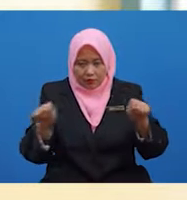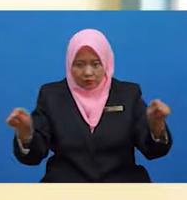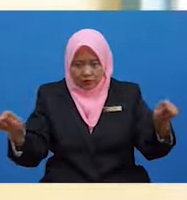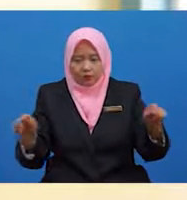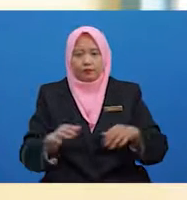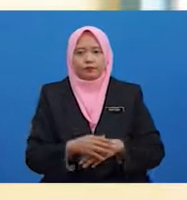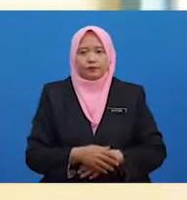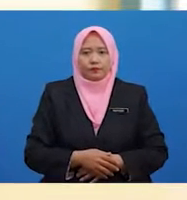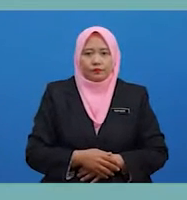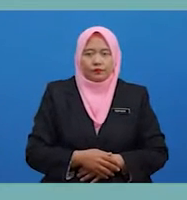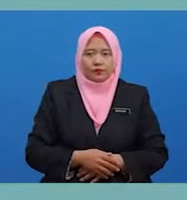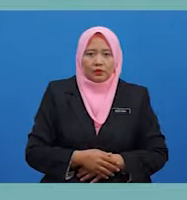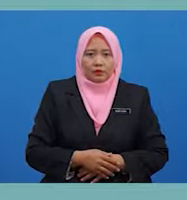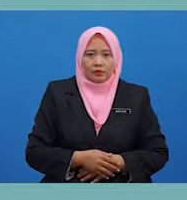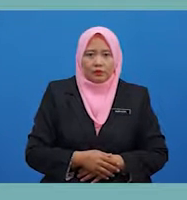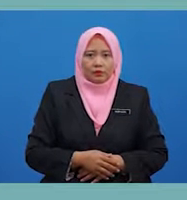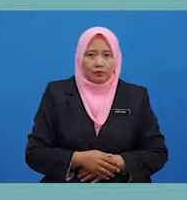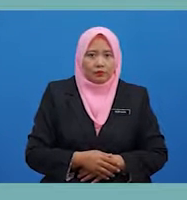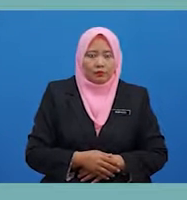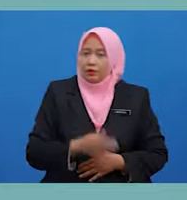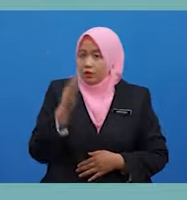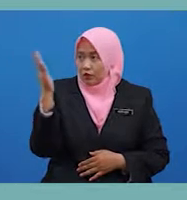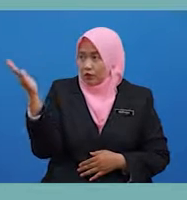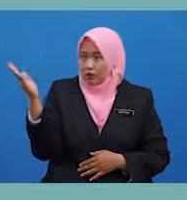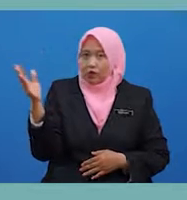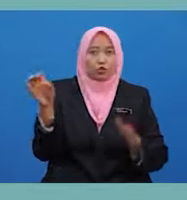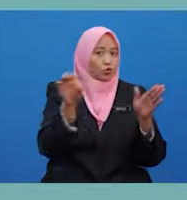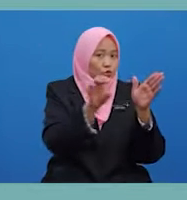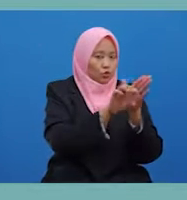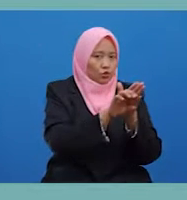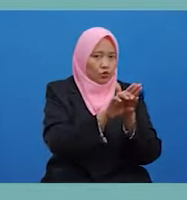Baiklah, berikut adalah contoh bandingan dalam tahun.